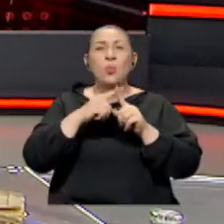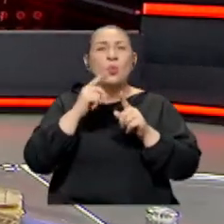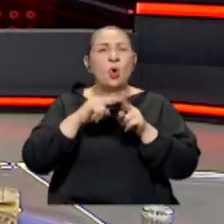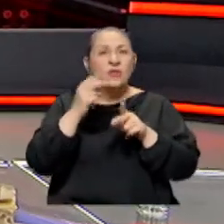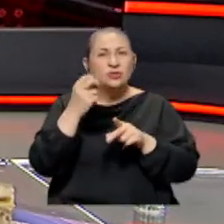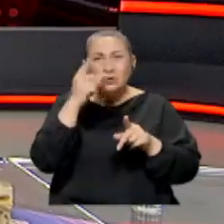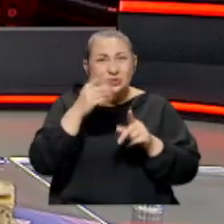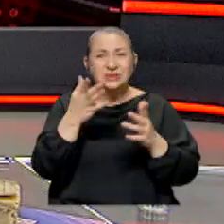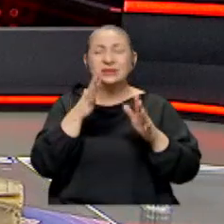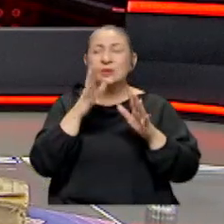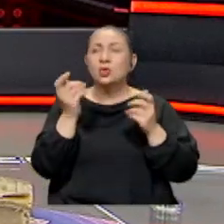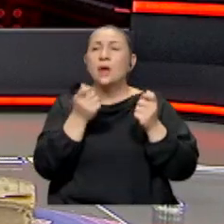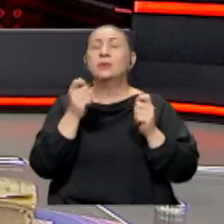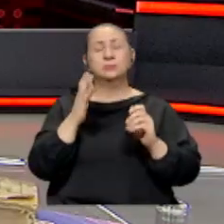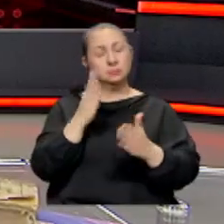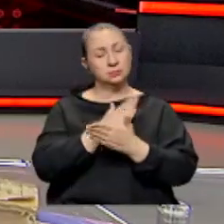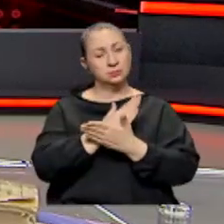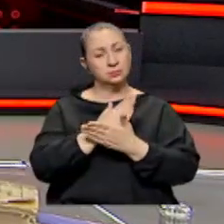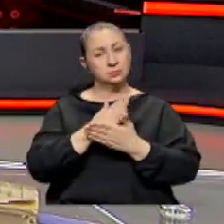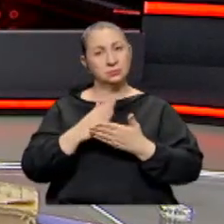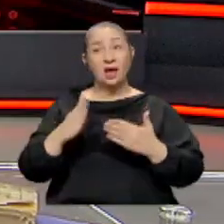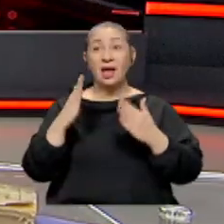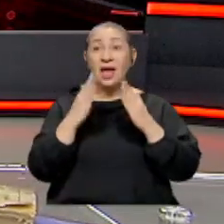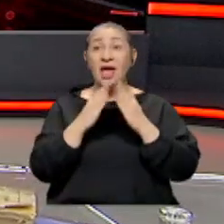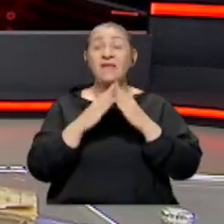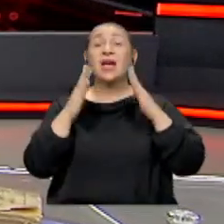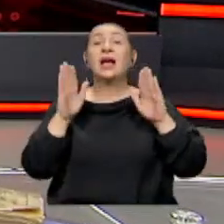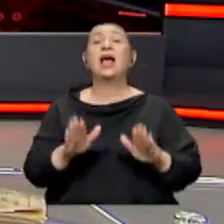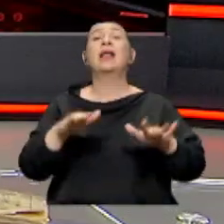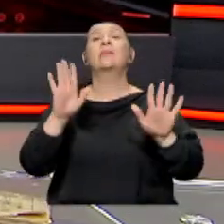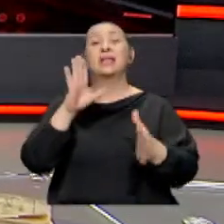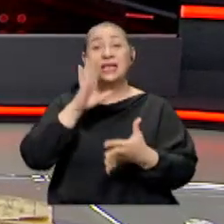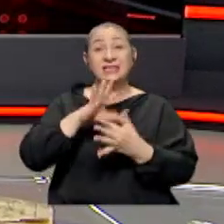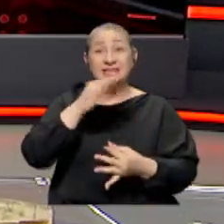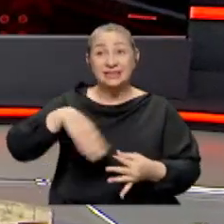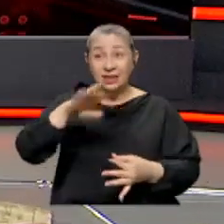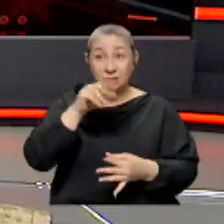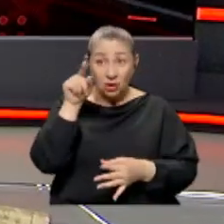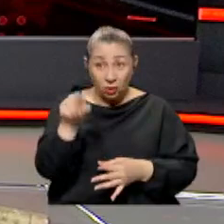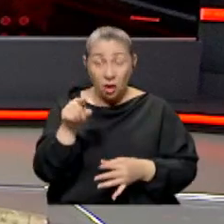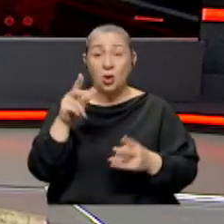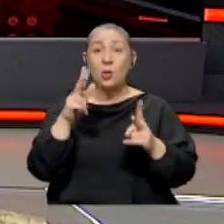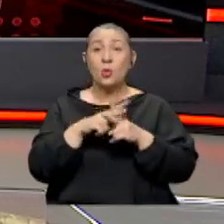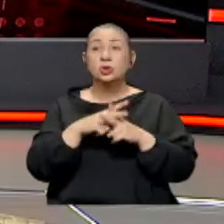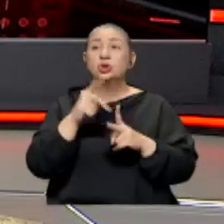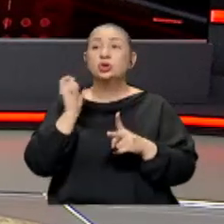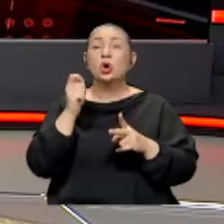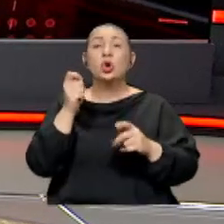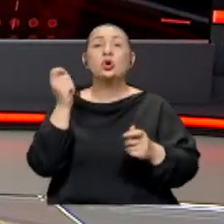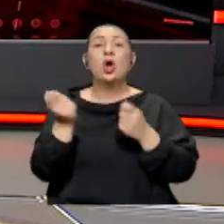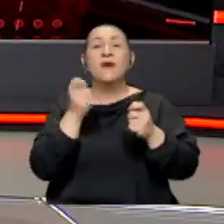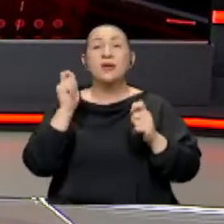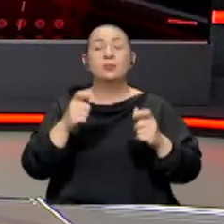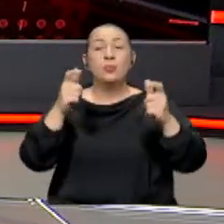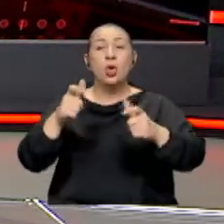şartlarında görevlerini aksatmadan yaptılar evde kalamayan insanlarımızdan onlar polislerin zorunlu görev